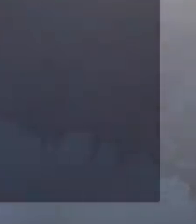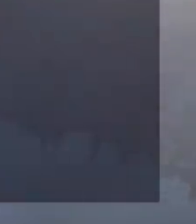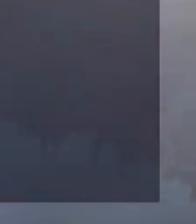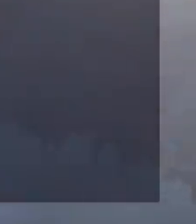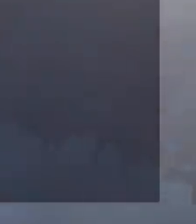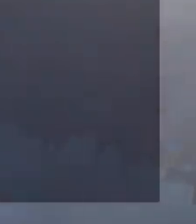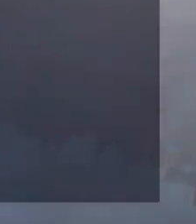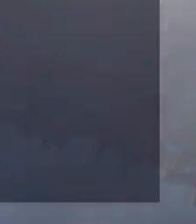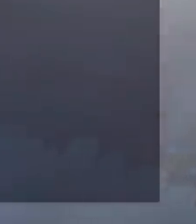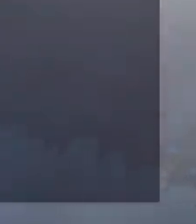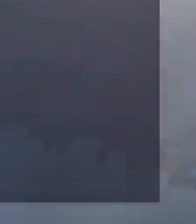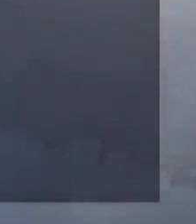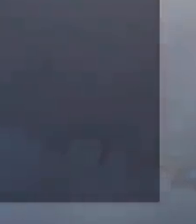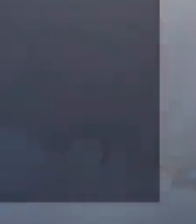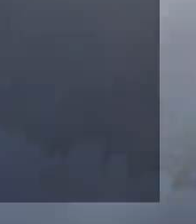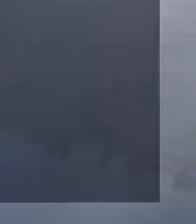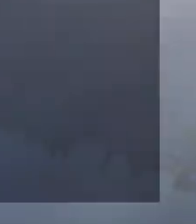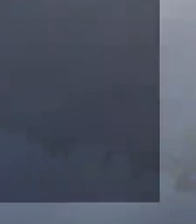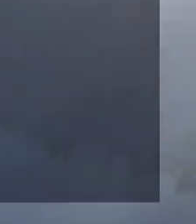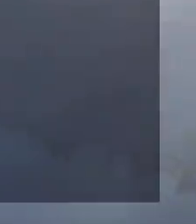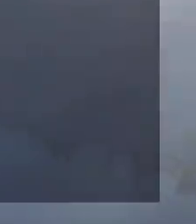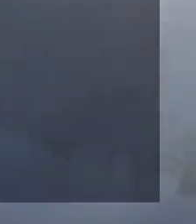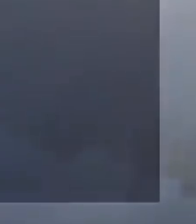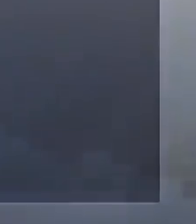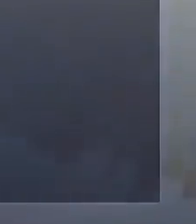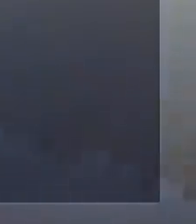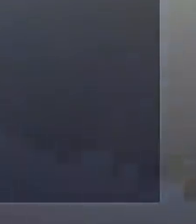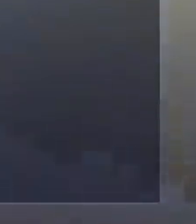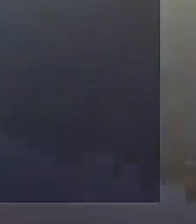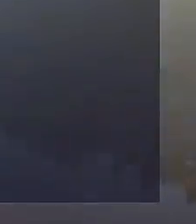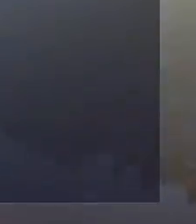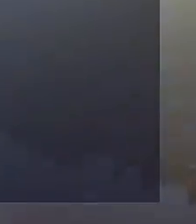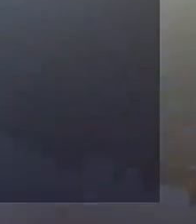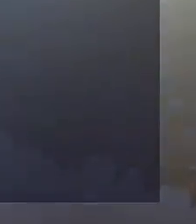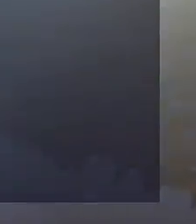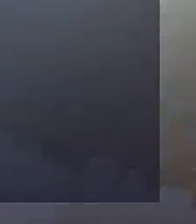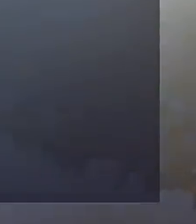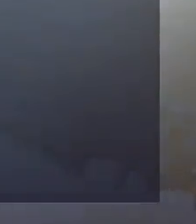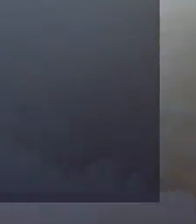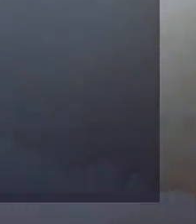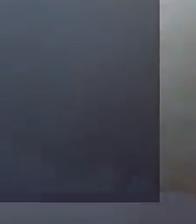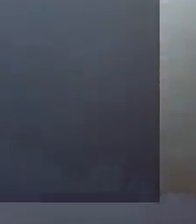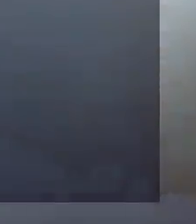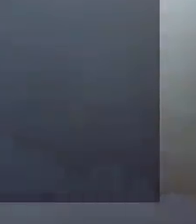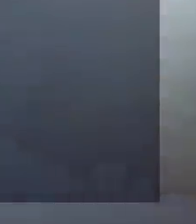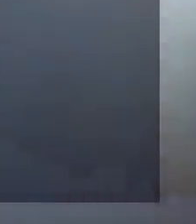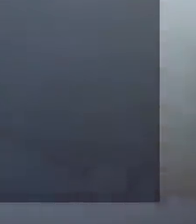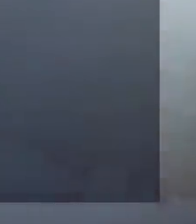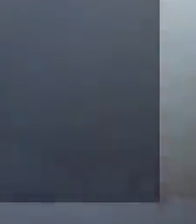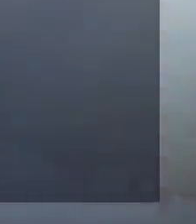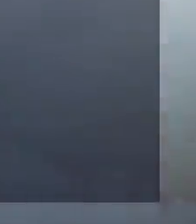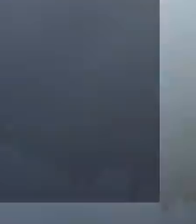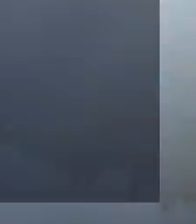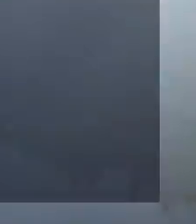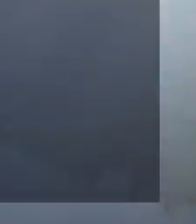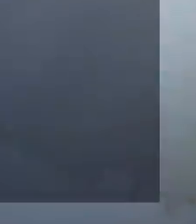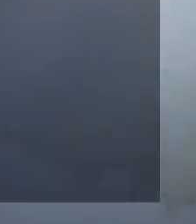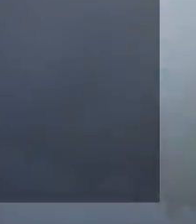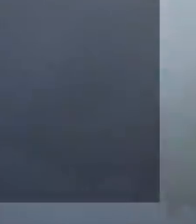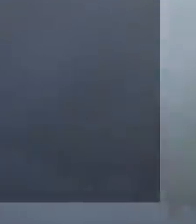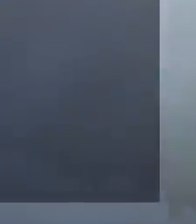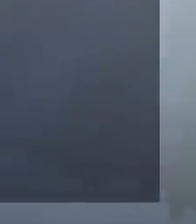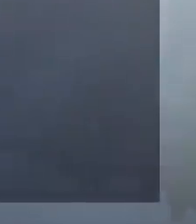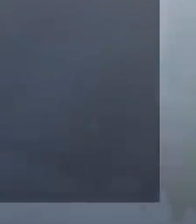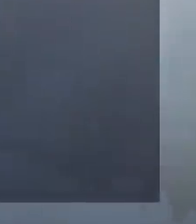이르되 일어나 아기와 그의 어머니를 데리고 이스라엘 땅으로 가라. 아기의